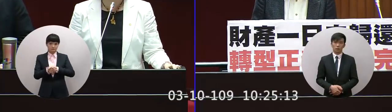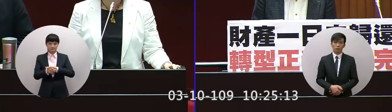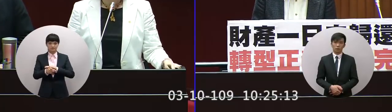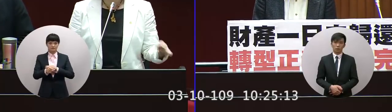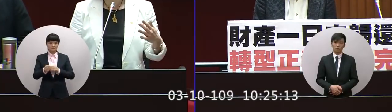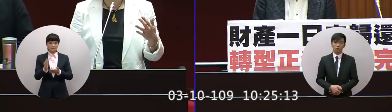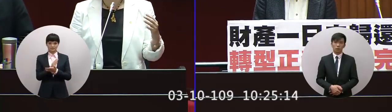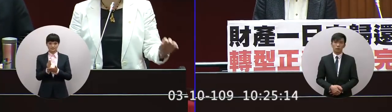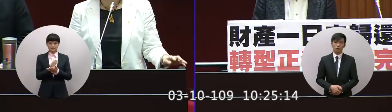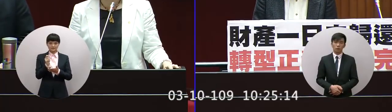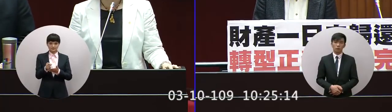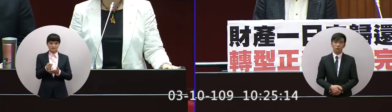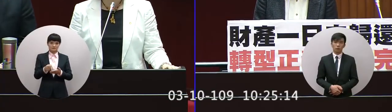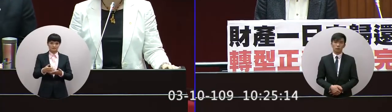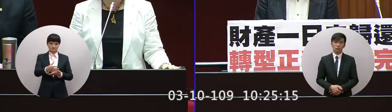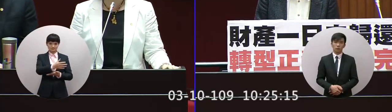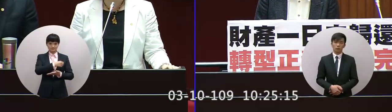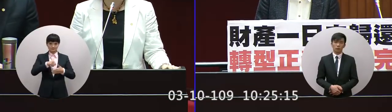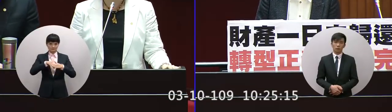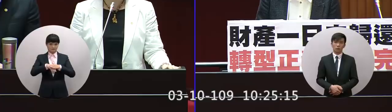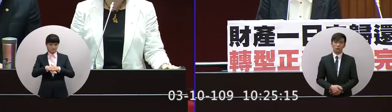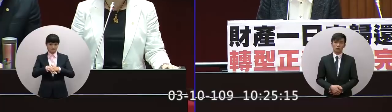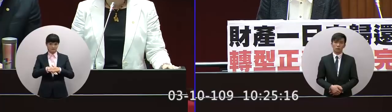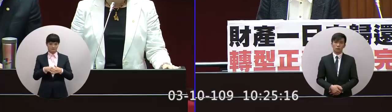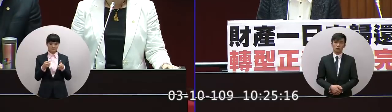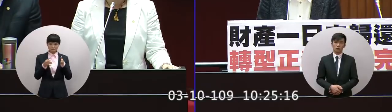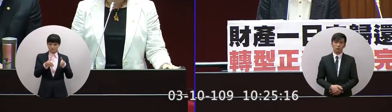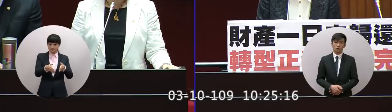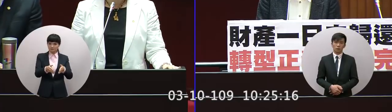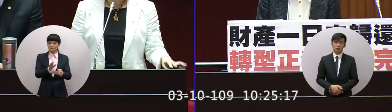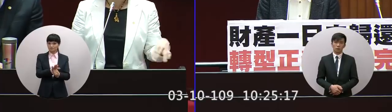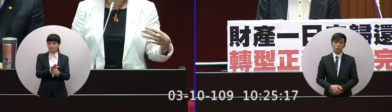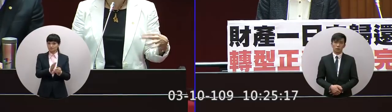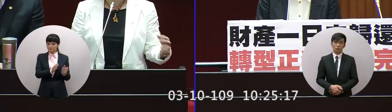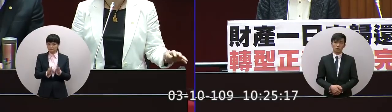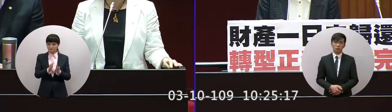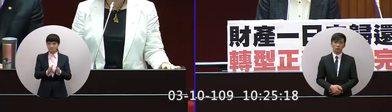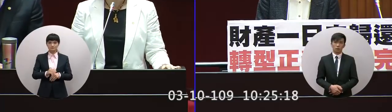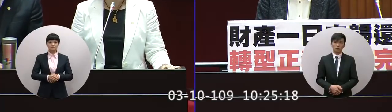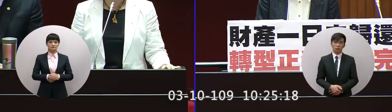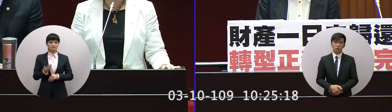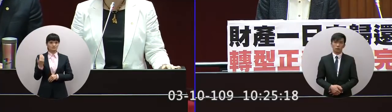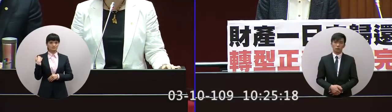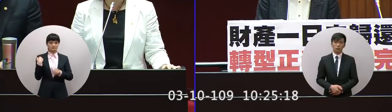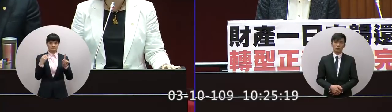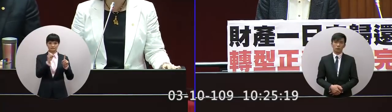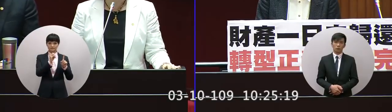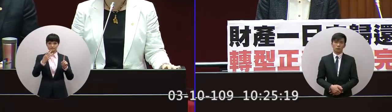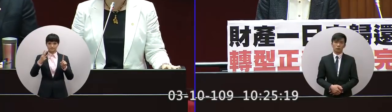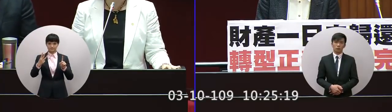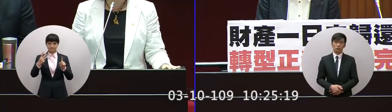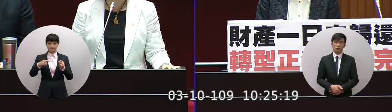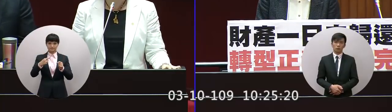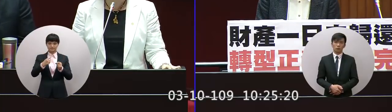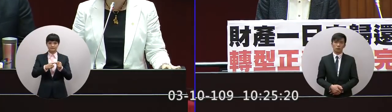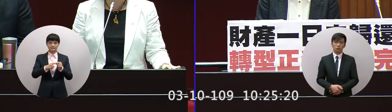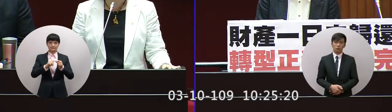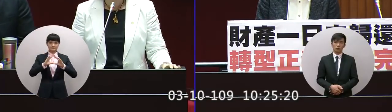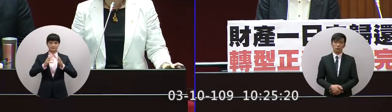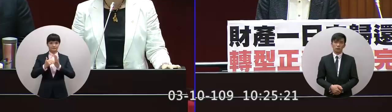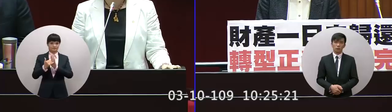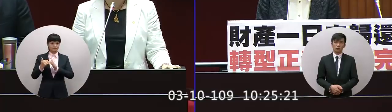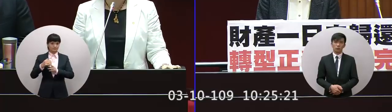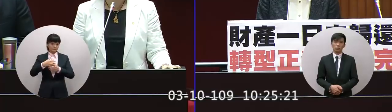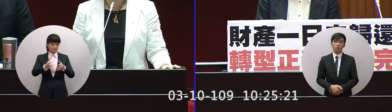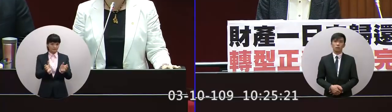收财产。那确实如委员刚刚所提到，就是说原来在103年这个国防部的一个报告里面